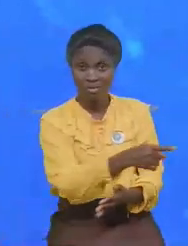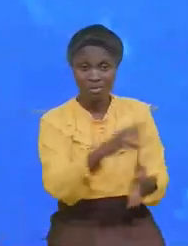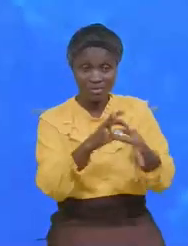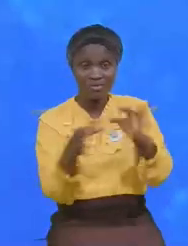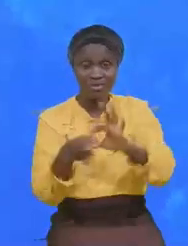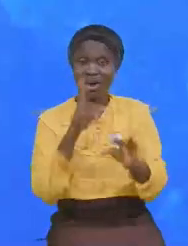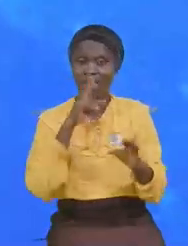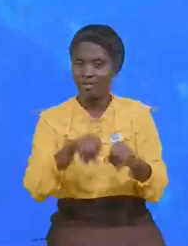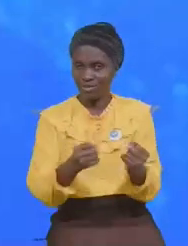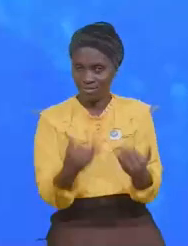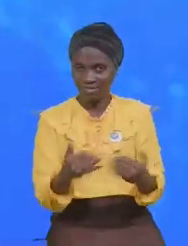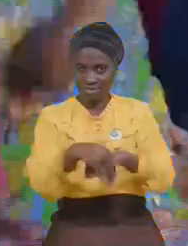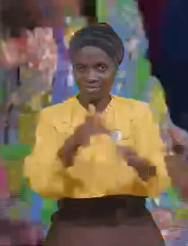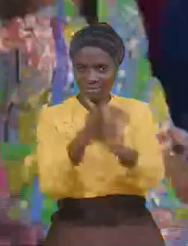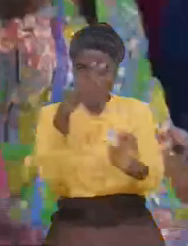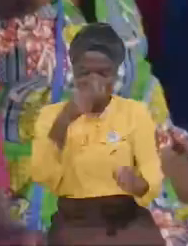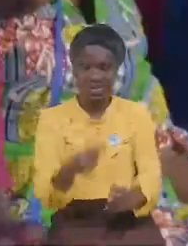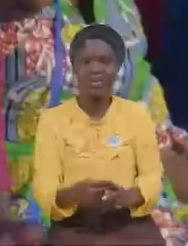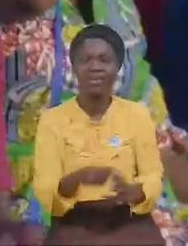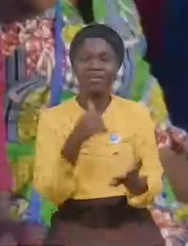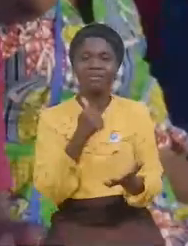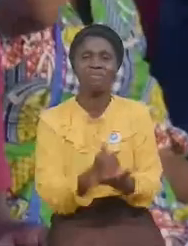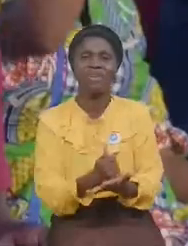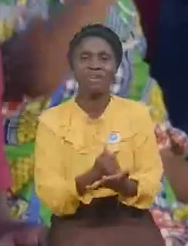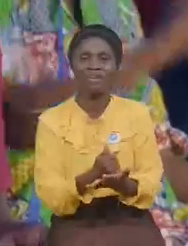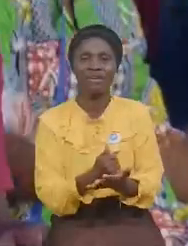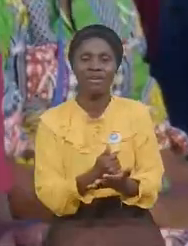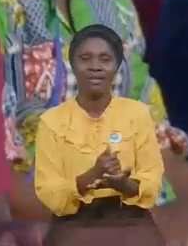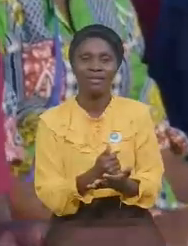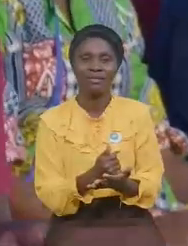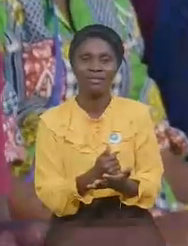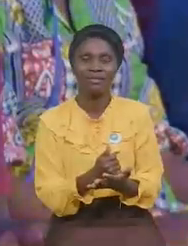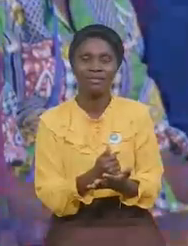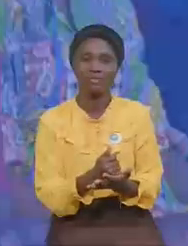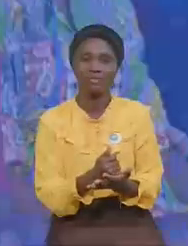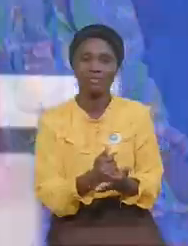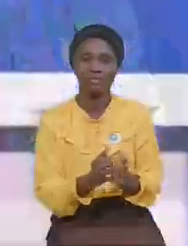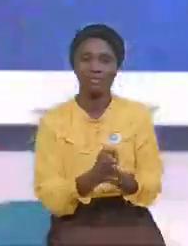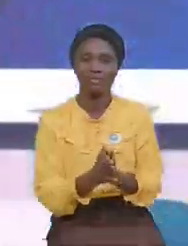Toutes ces chaînes sont brisées ce soir au nom de Jésus-Christ.